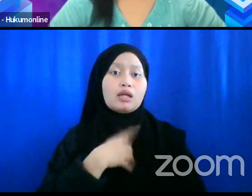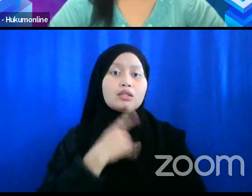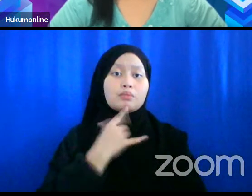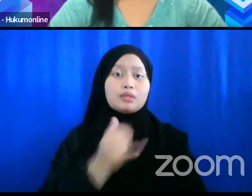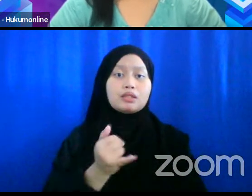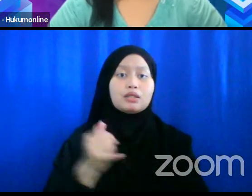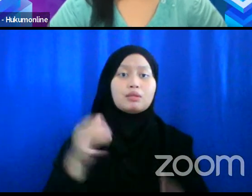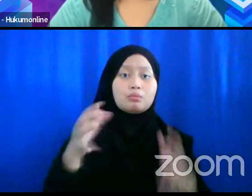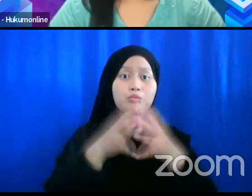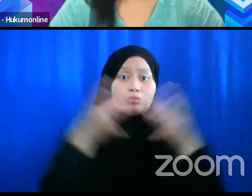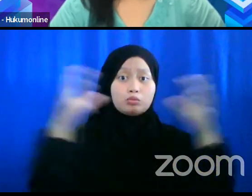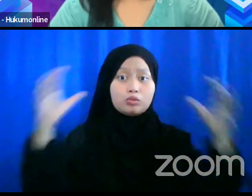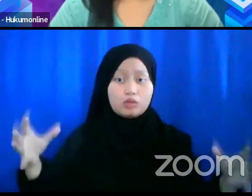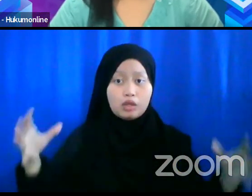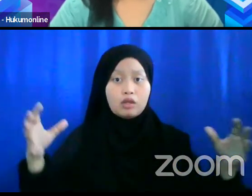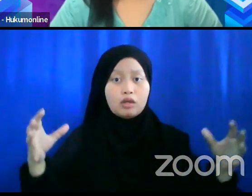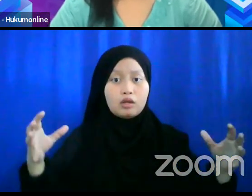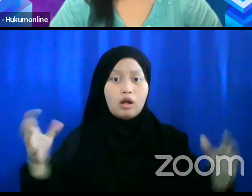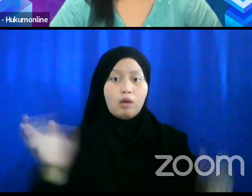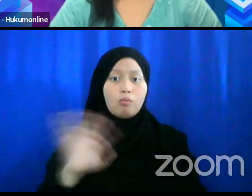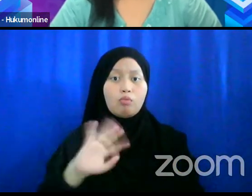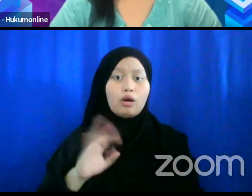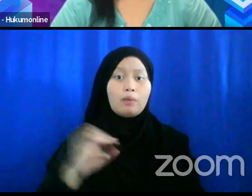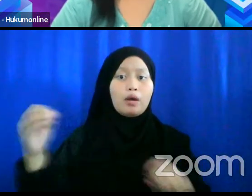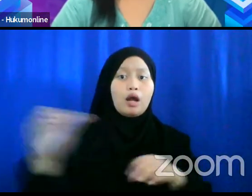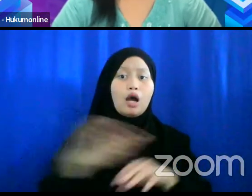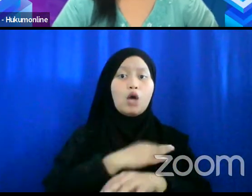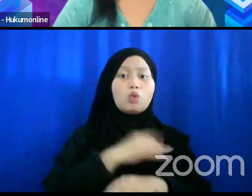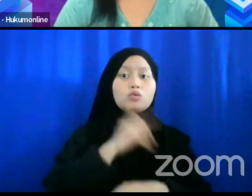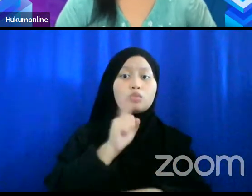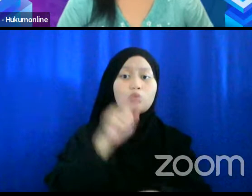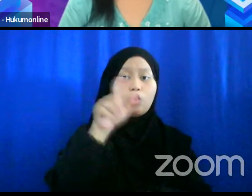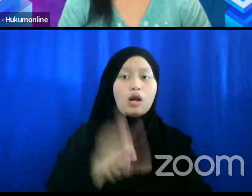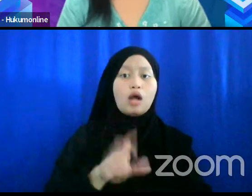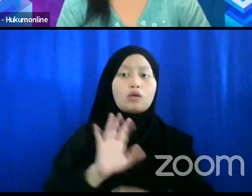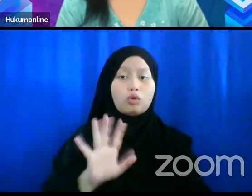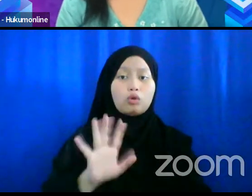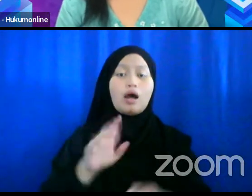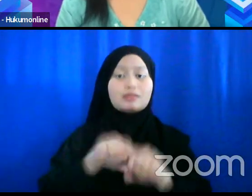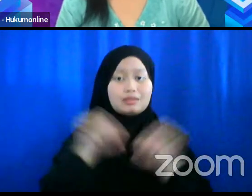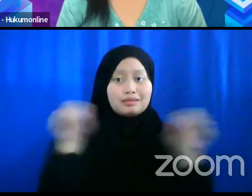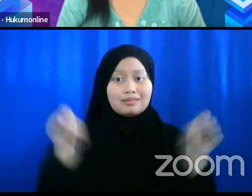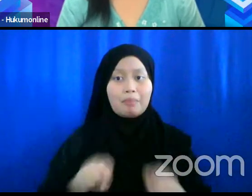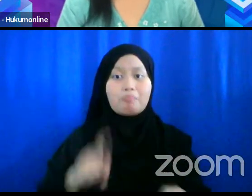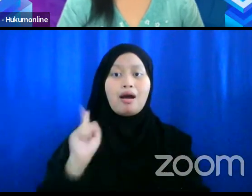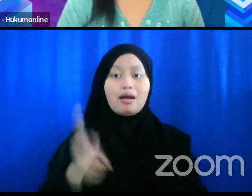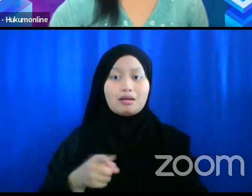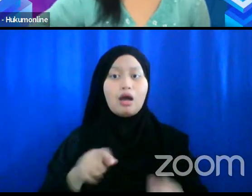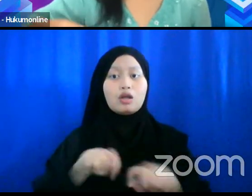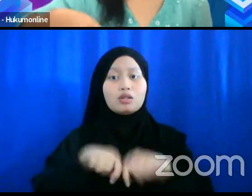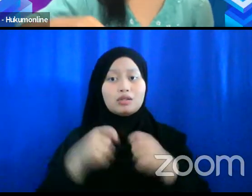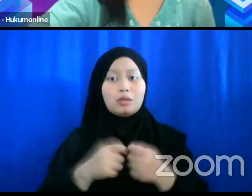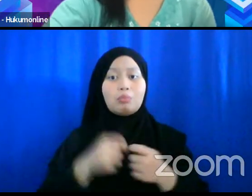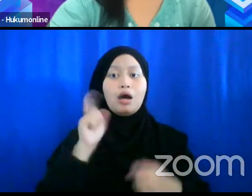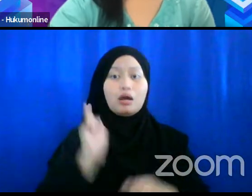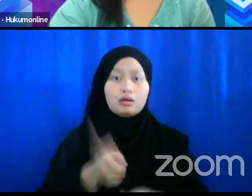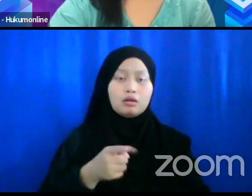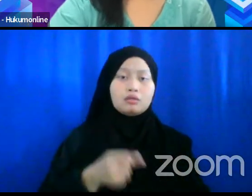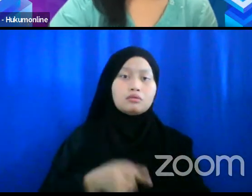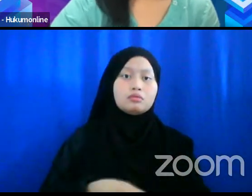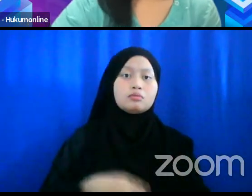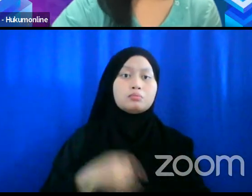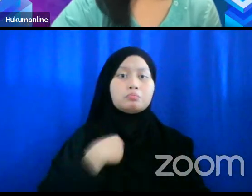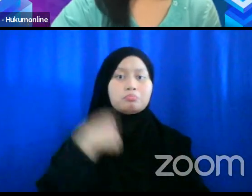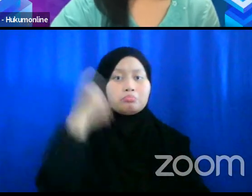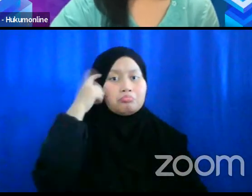besar gede bukan hanya mempengaruhi satu orang pedas tempat itu ada komplotannya segala macem menurut